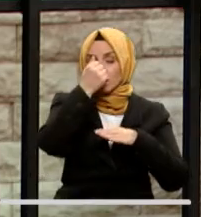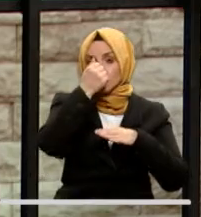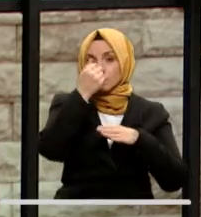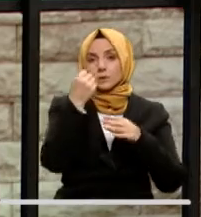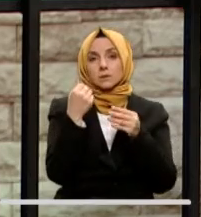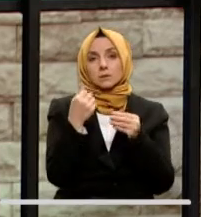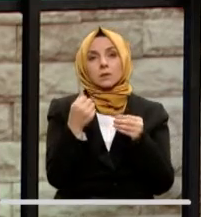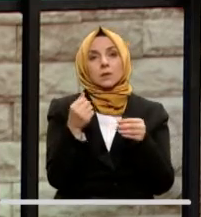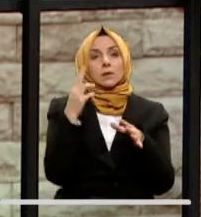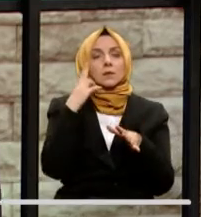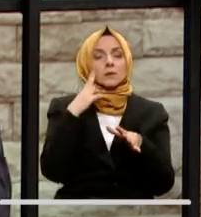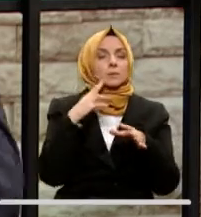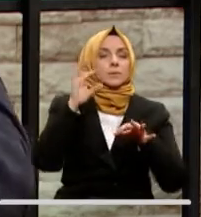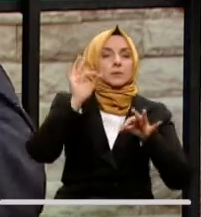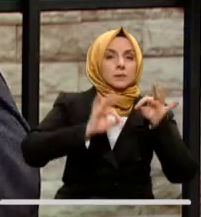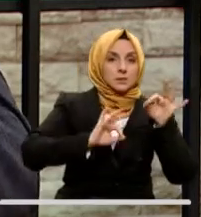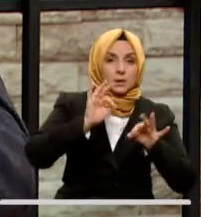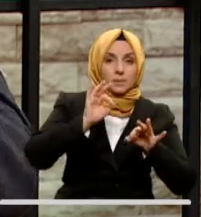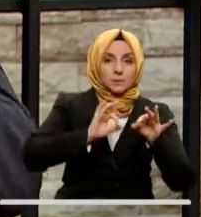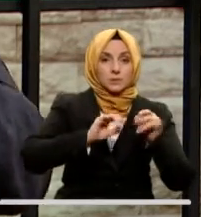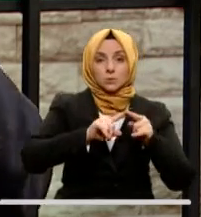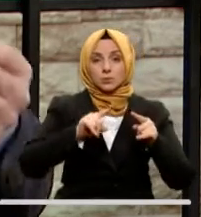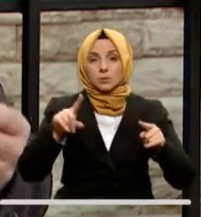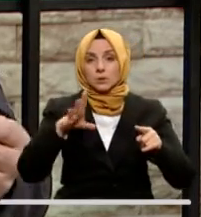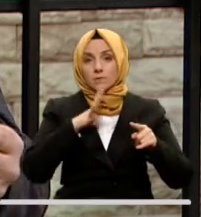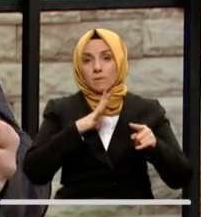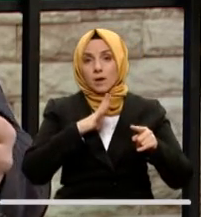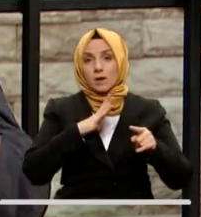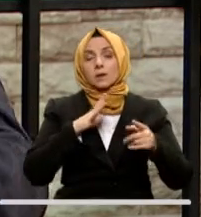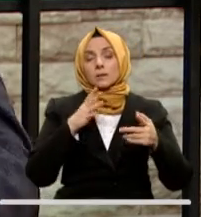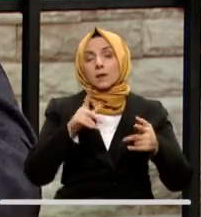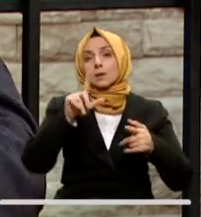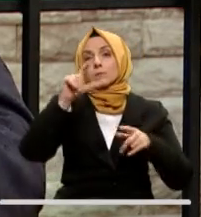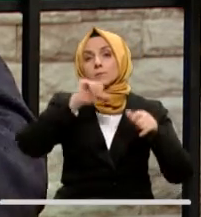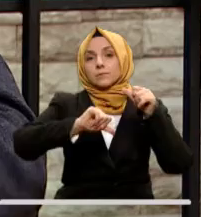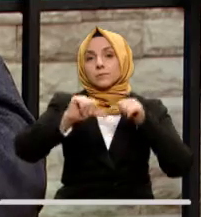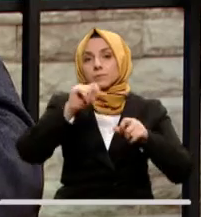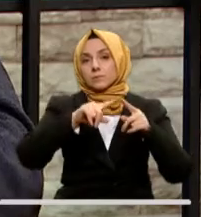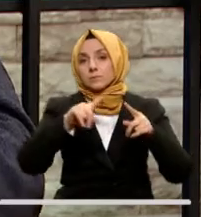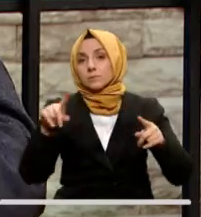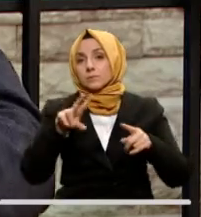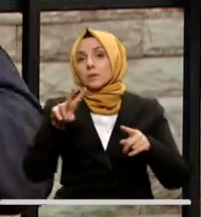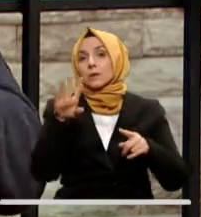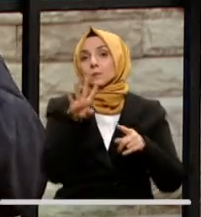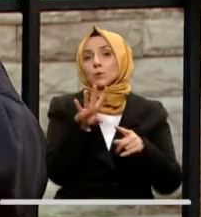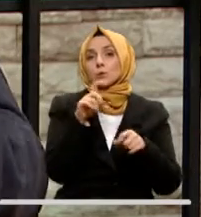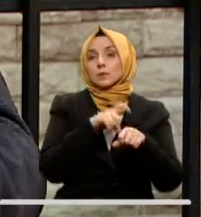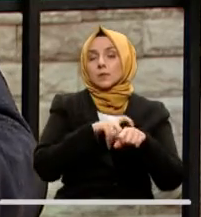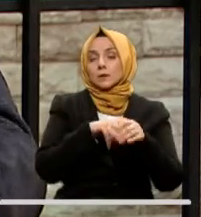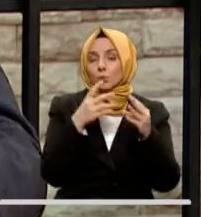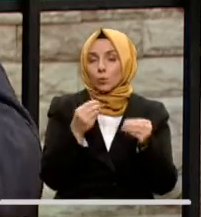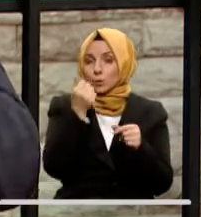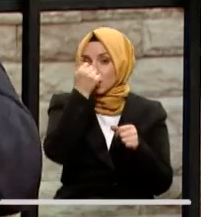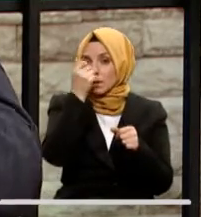süreci var kanın işlenme süreci var sadece laboratuvar süreci neredeyse zaten 24 saat alıyor kan lazım olduğunda bütün bu